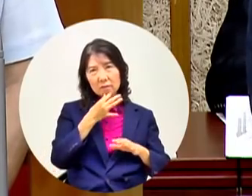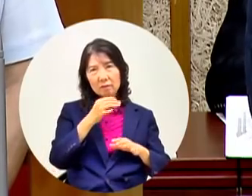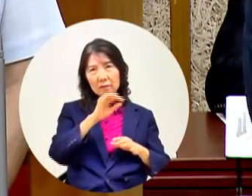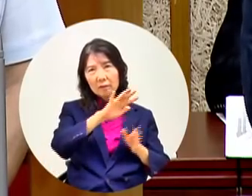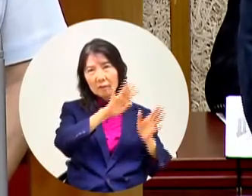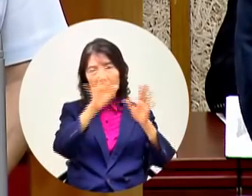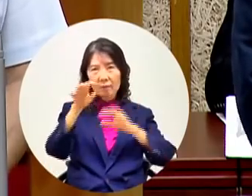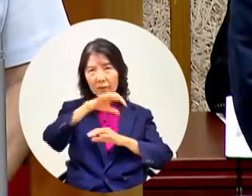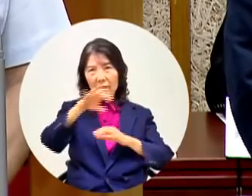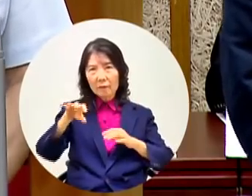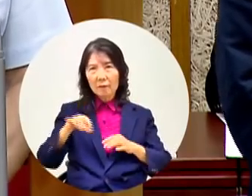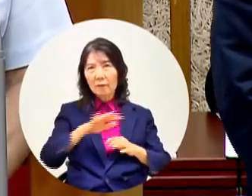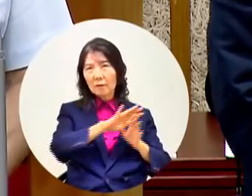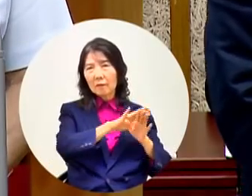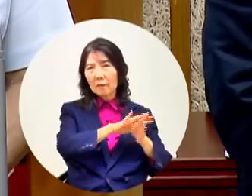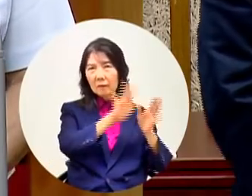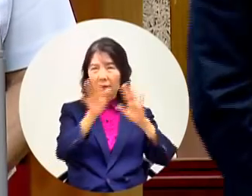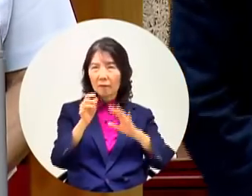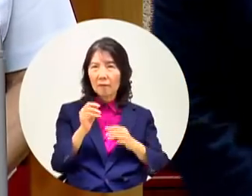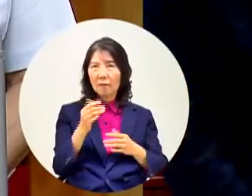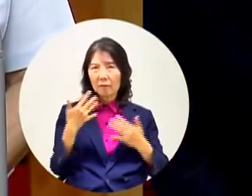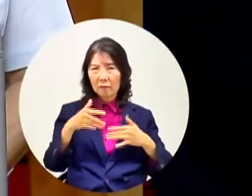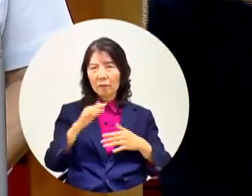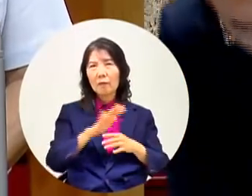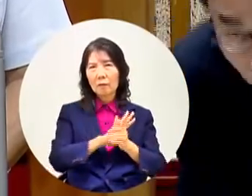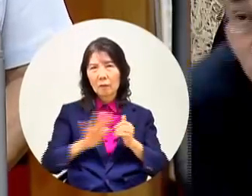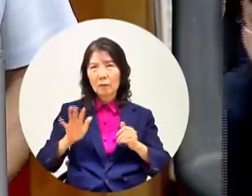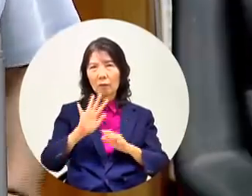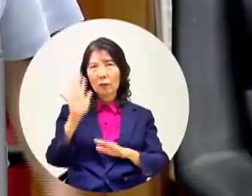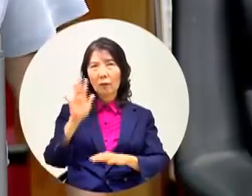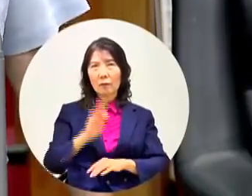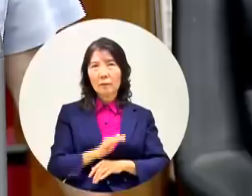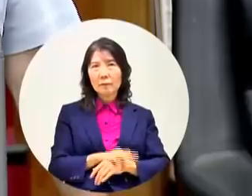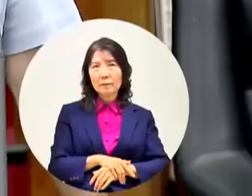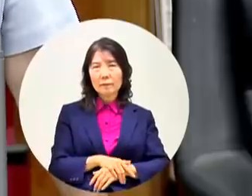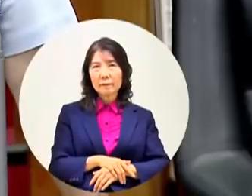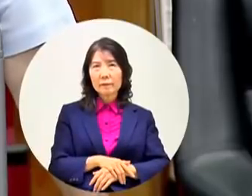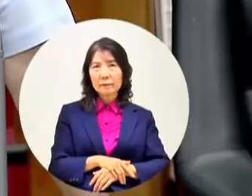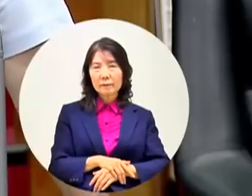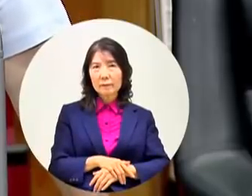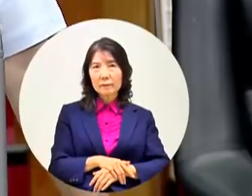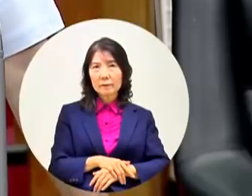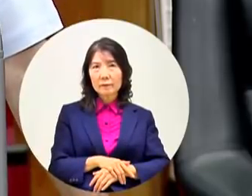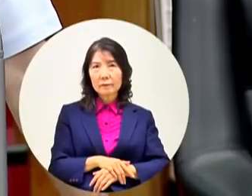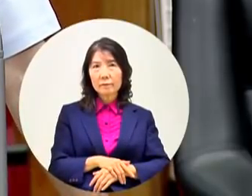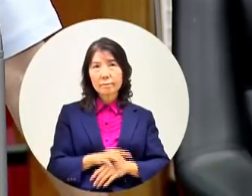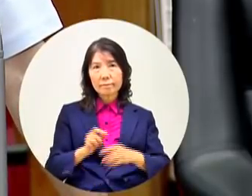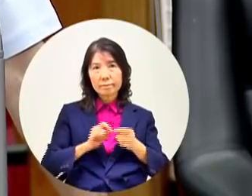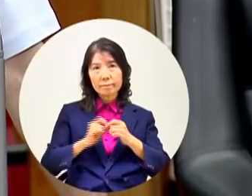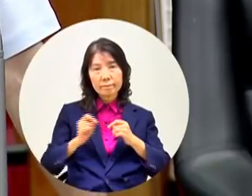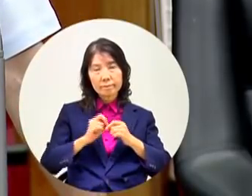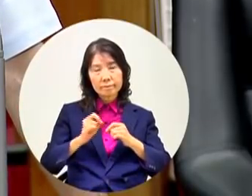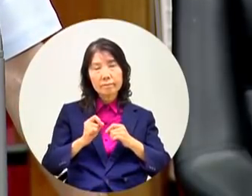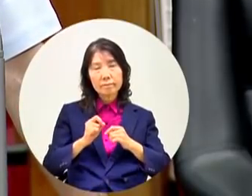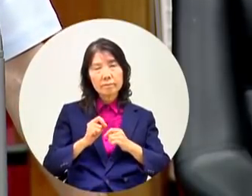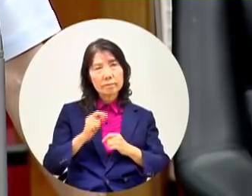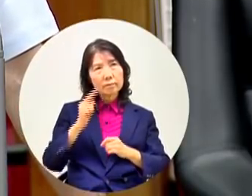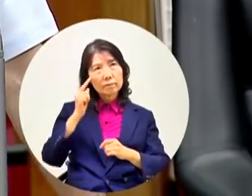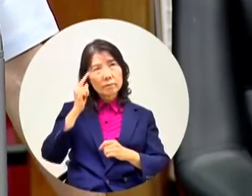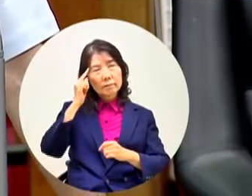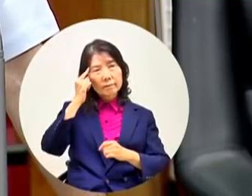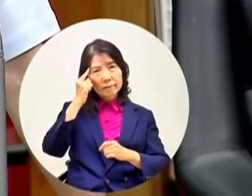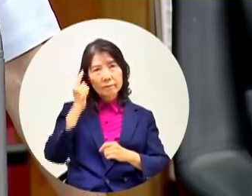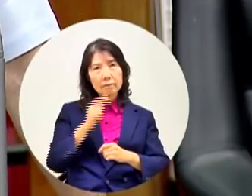啊。 局长，请坐。我要提供的就是讲，咱伫设计当中，咱爱去检讨